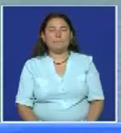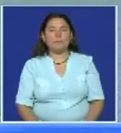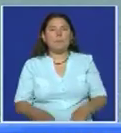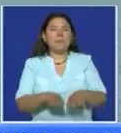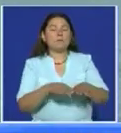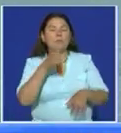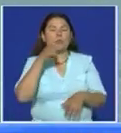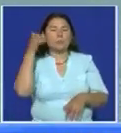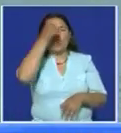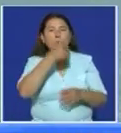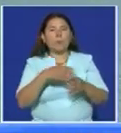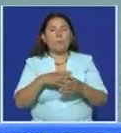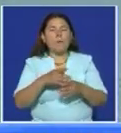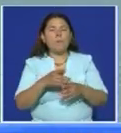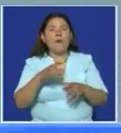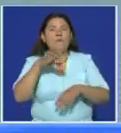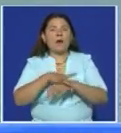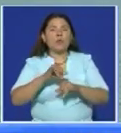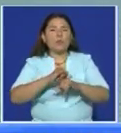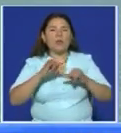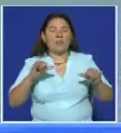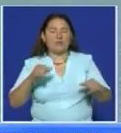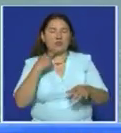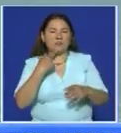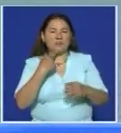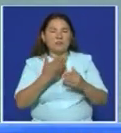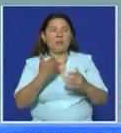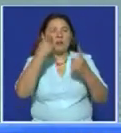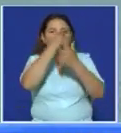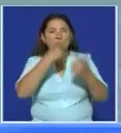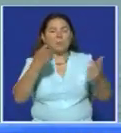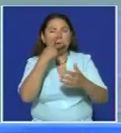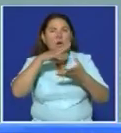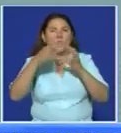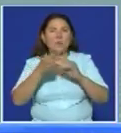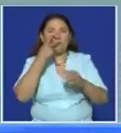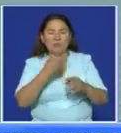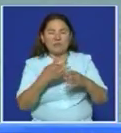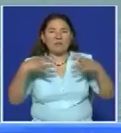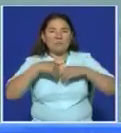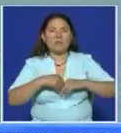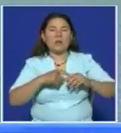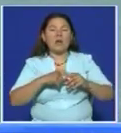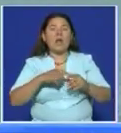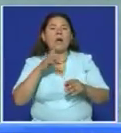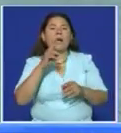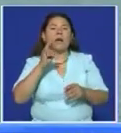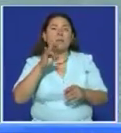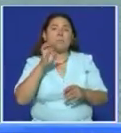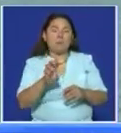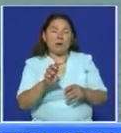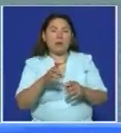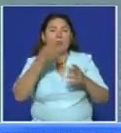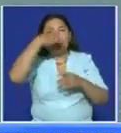По сравнению с прошлым годом, количество подобных фактов уменьшилось. Об этом сообщалось и в СМИ. Мы видим результаты совместных мероприятий с Комитетом национальной безопасности